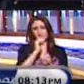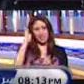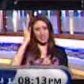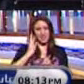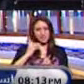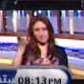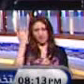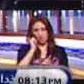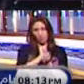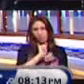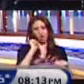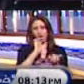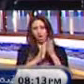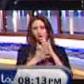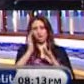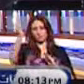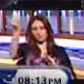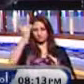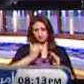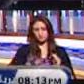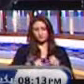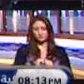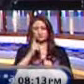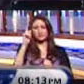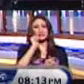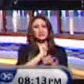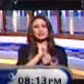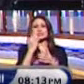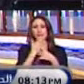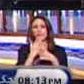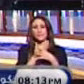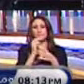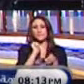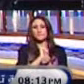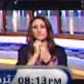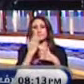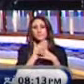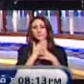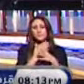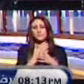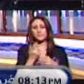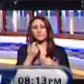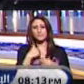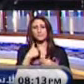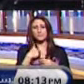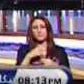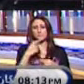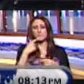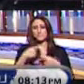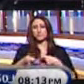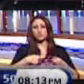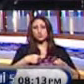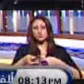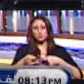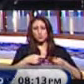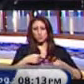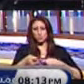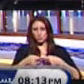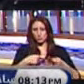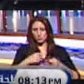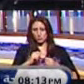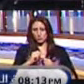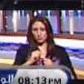الحمد لله على السلامة. لا سلامك استاذ. أنت اتسجنت ليه يا عاطف؟ أنا خدوني من سوق اسمه سوق تعصم.